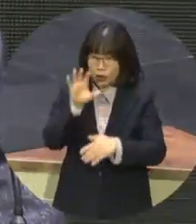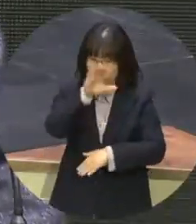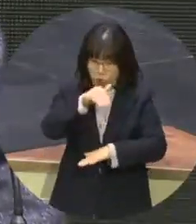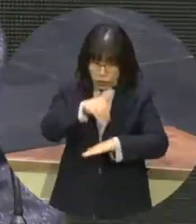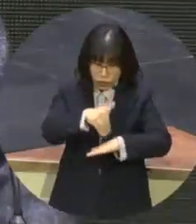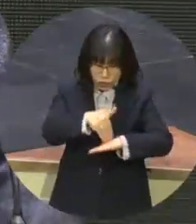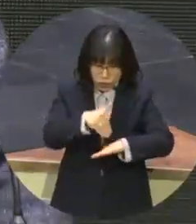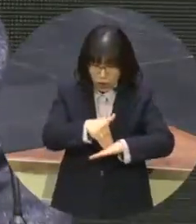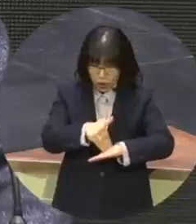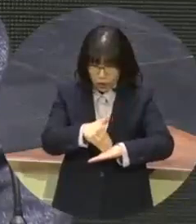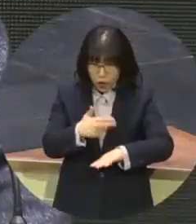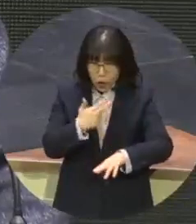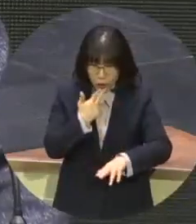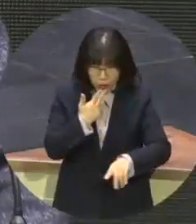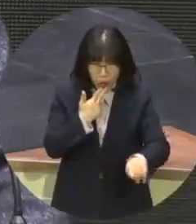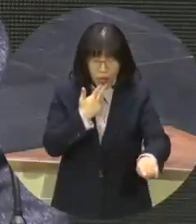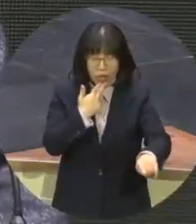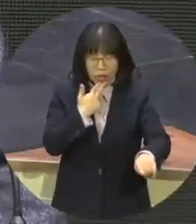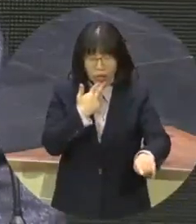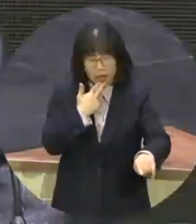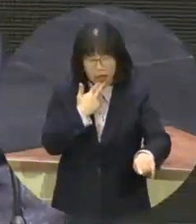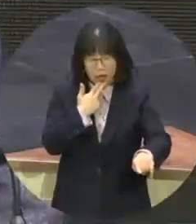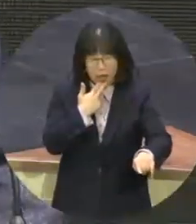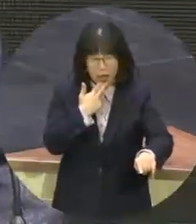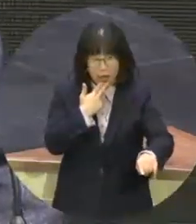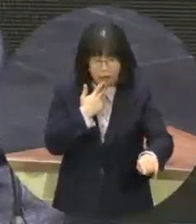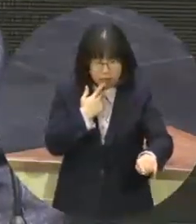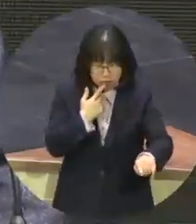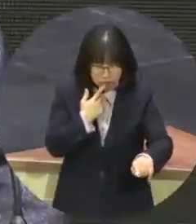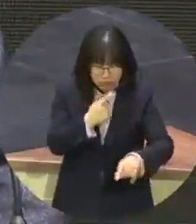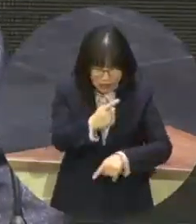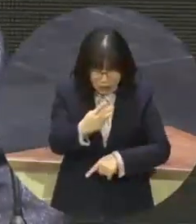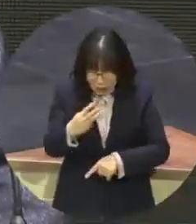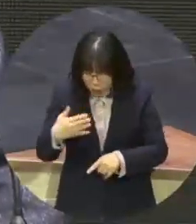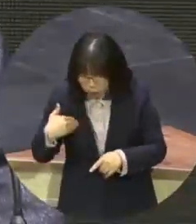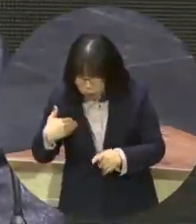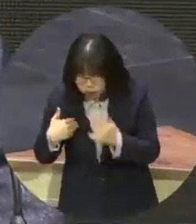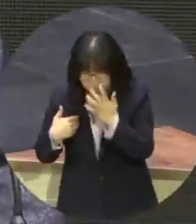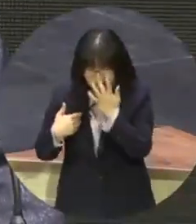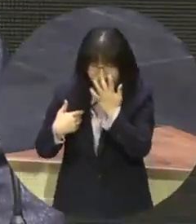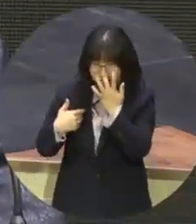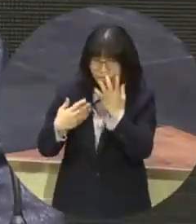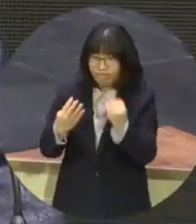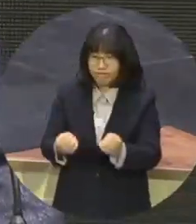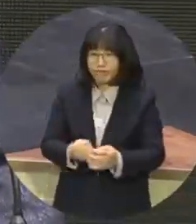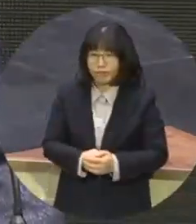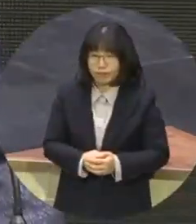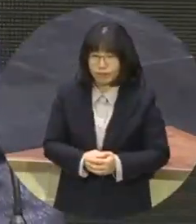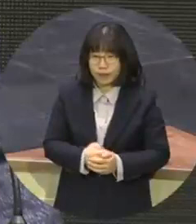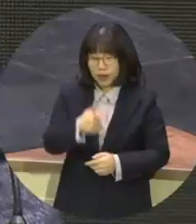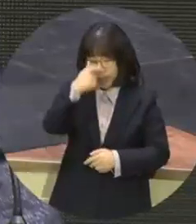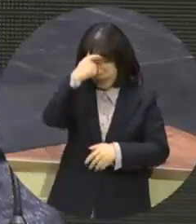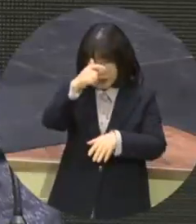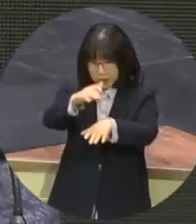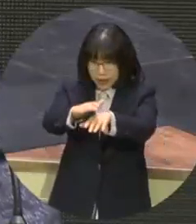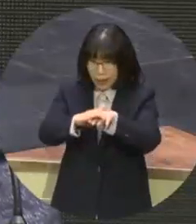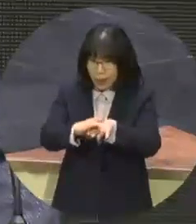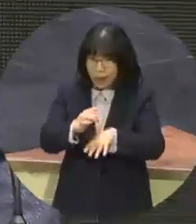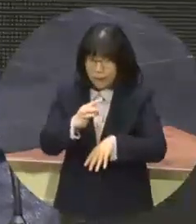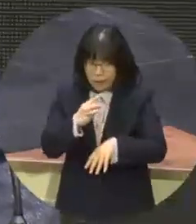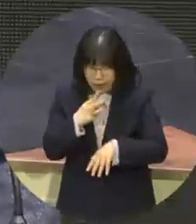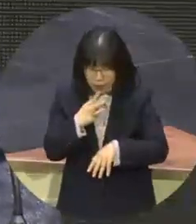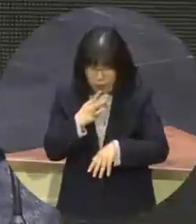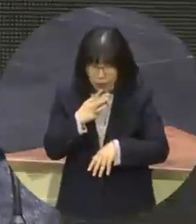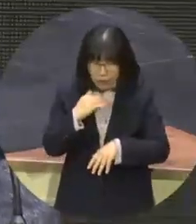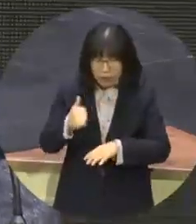이 용어들, 이 순서들, 이 몇 가지 하나도 몰라요. 그래서 우리 교회는 그냥 예배만 드리고 하는 종교형의 교회가